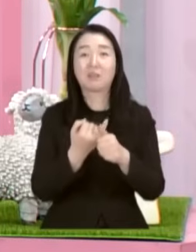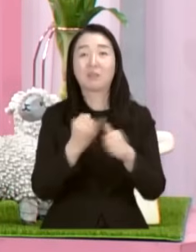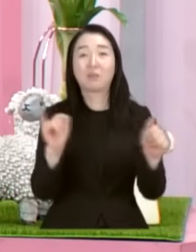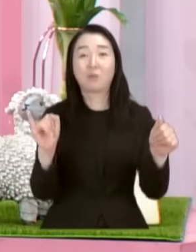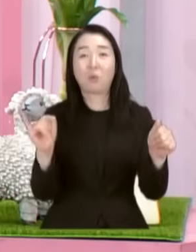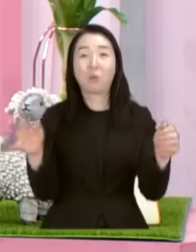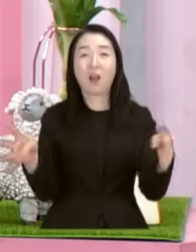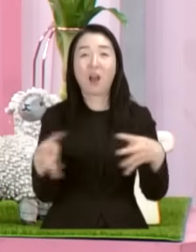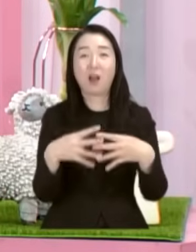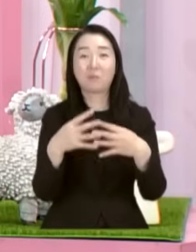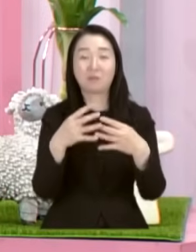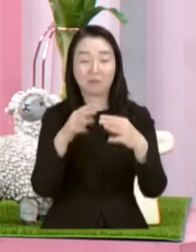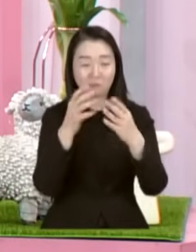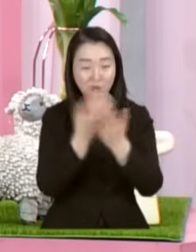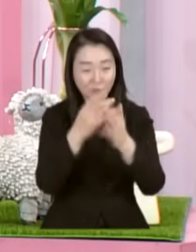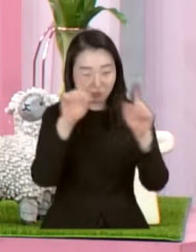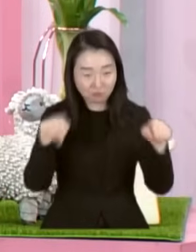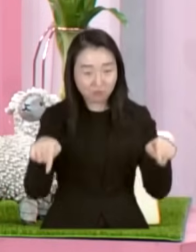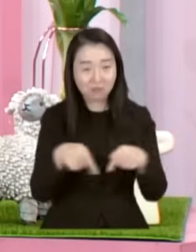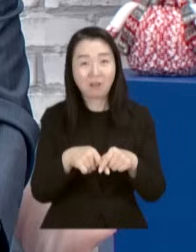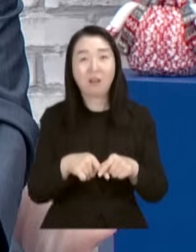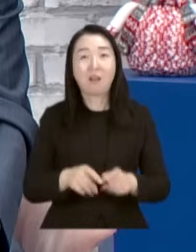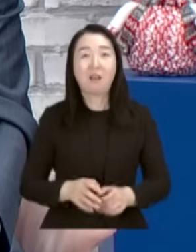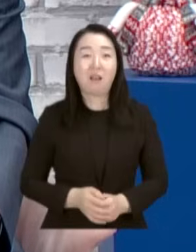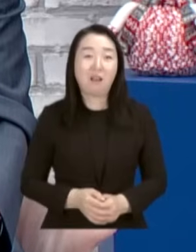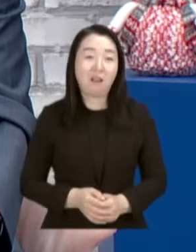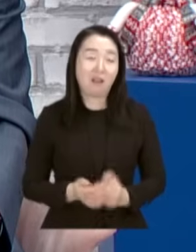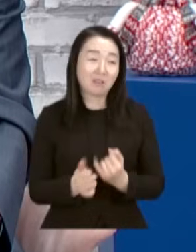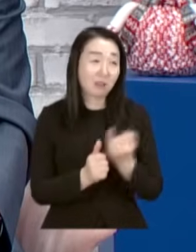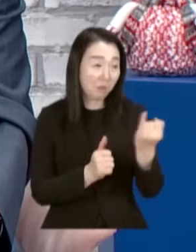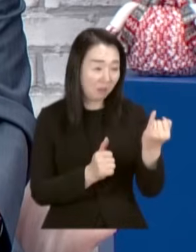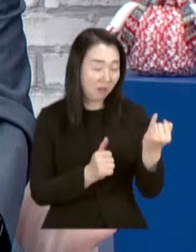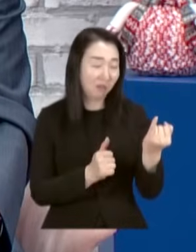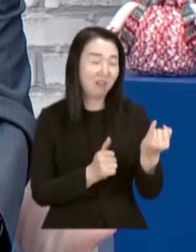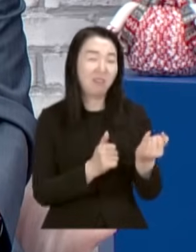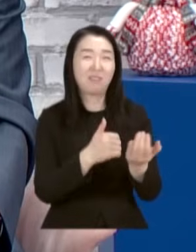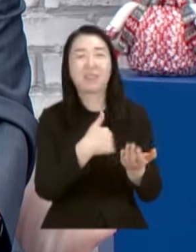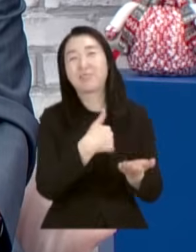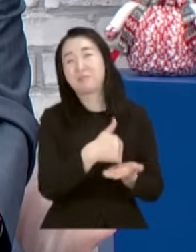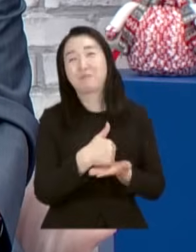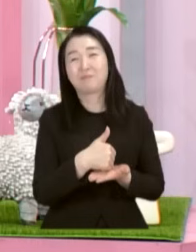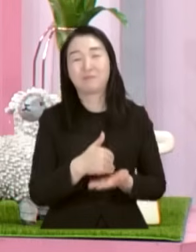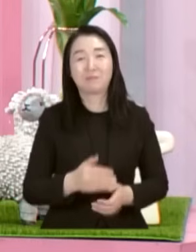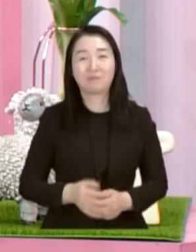봤더니 이혼 합의서. 와! 아, 사모님도 그러셨어요.